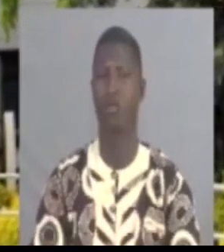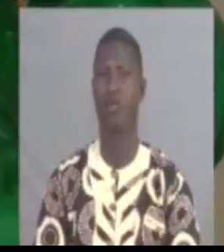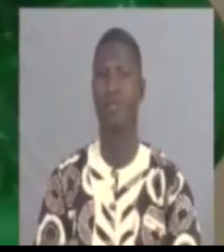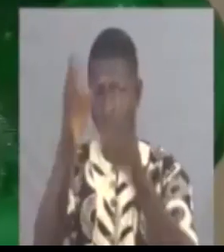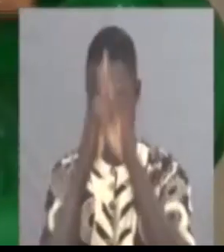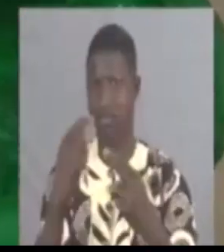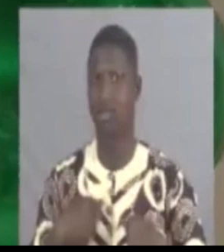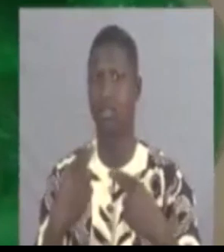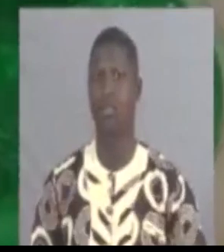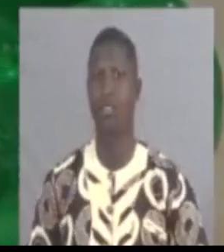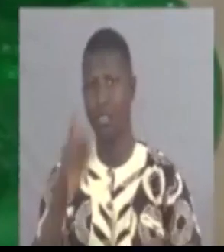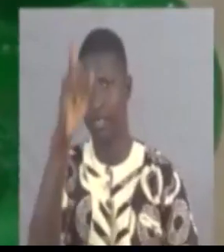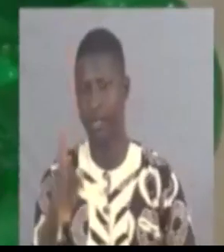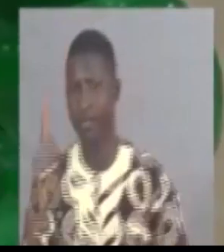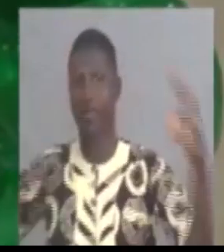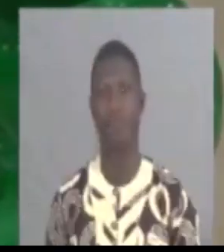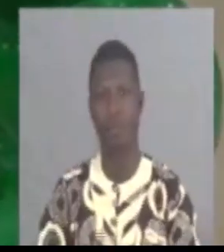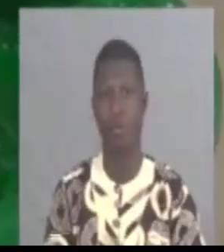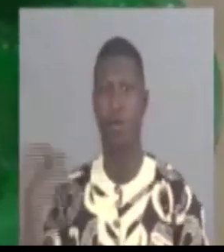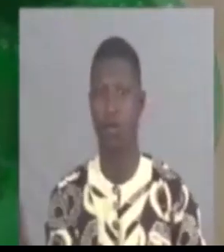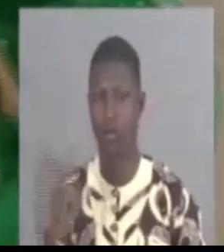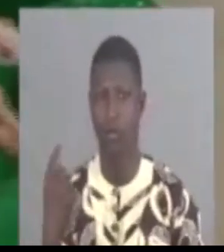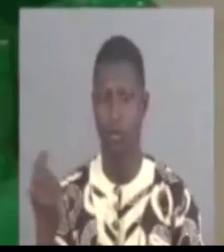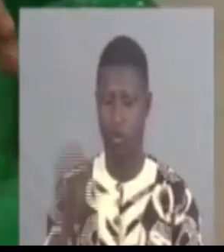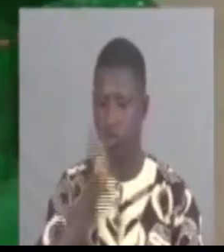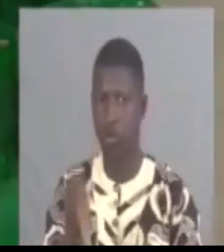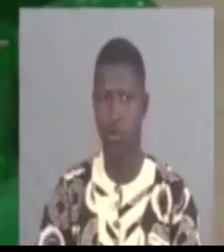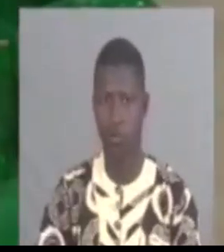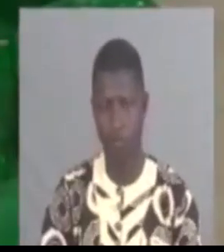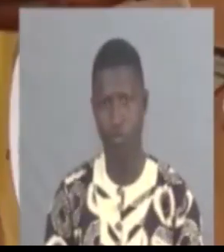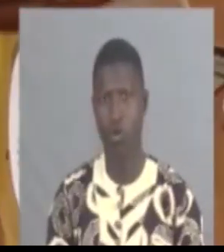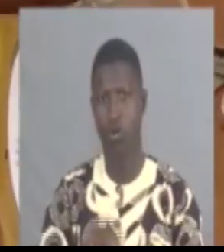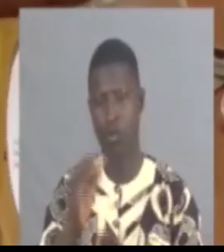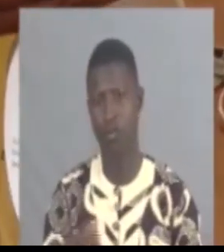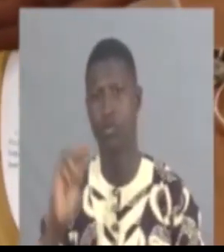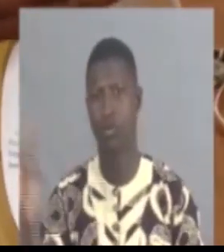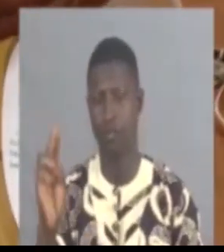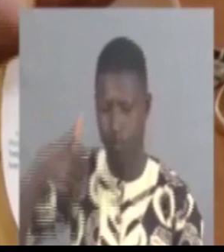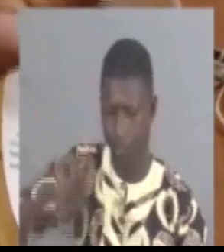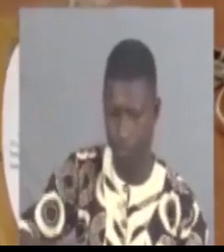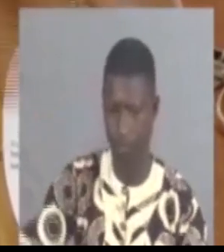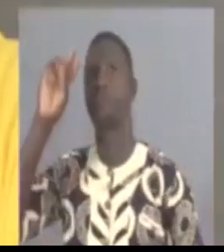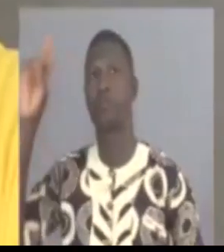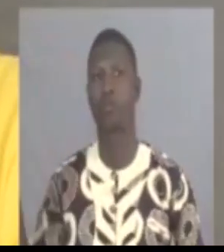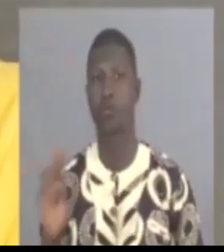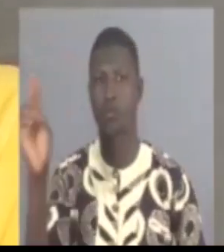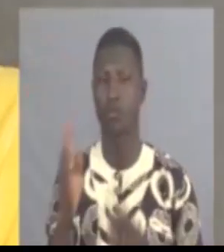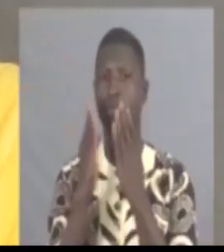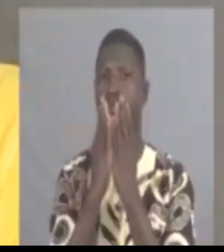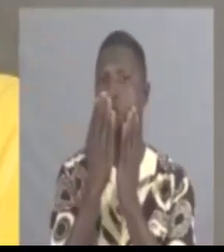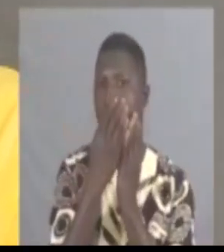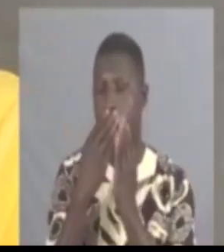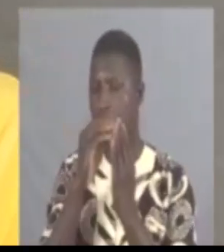mo len di fatili yi le tektal di raxas loxo ak ndox ak sabu wala ngay lal alcool gel buy